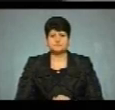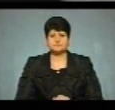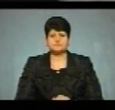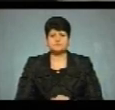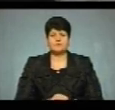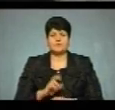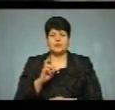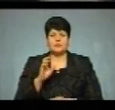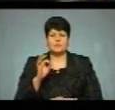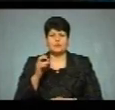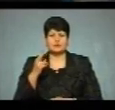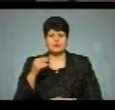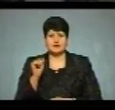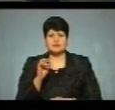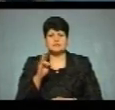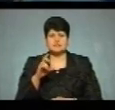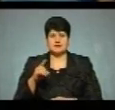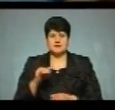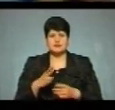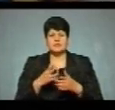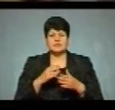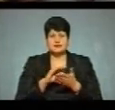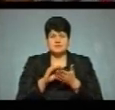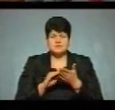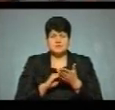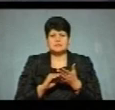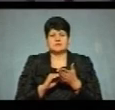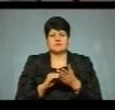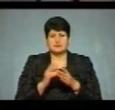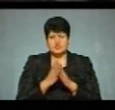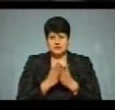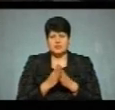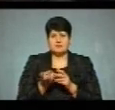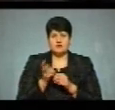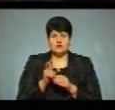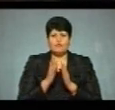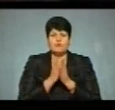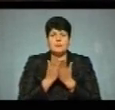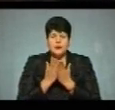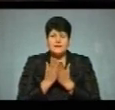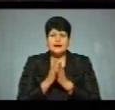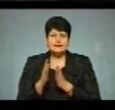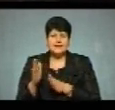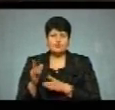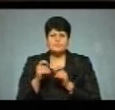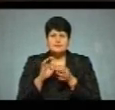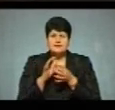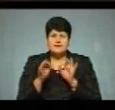Богдан Газалишин, який написав дві книги про жертв ядерних випробувань, прийшов до бібліотеки, щоб детальніше дізнатися про